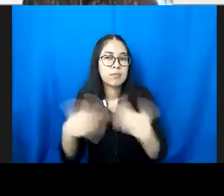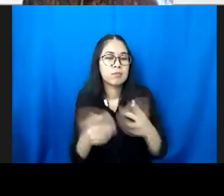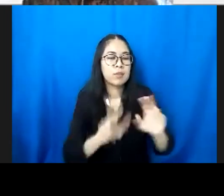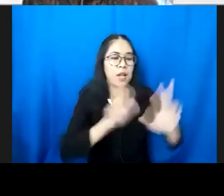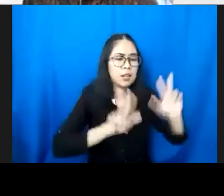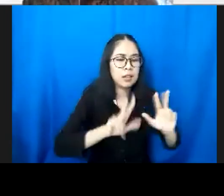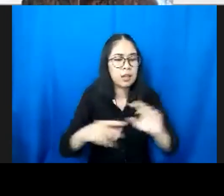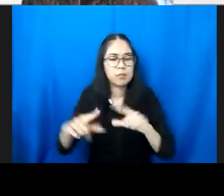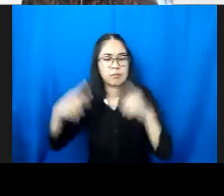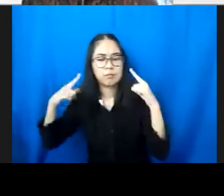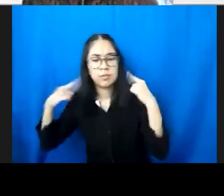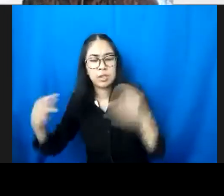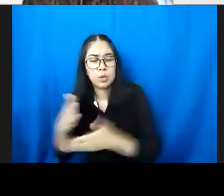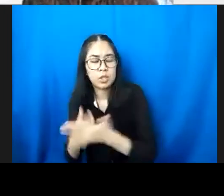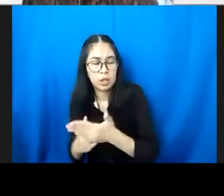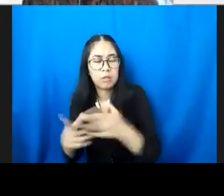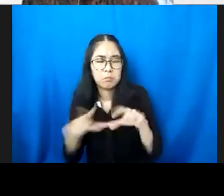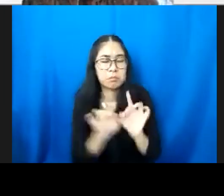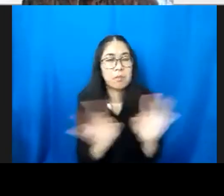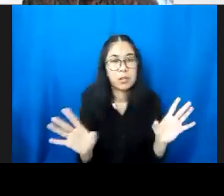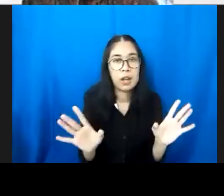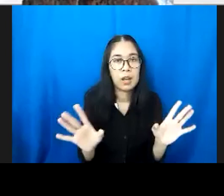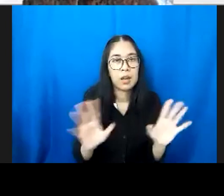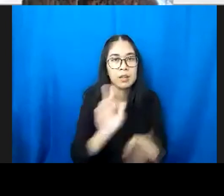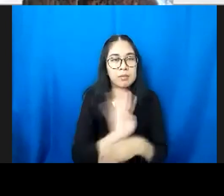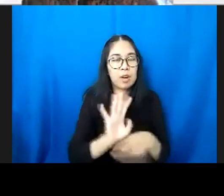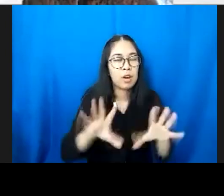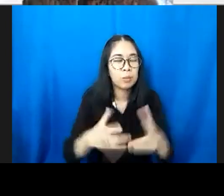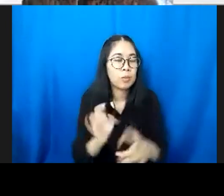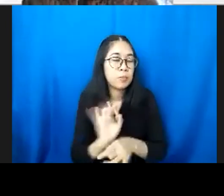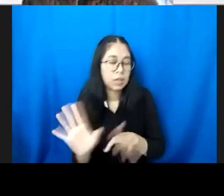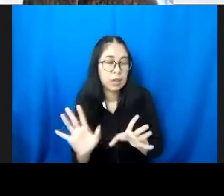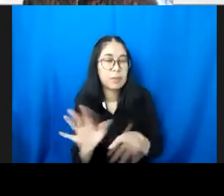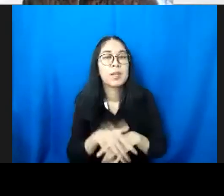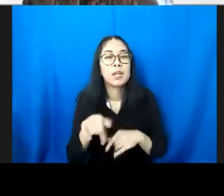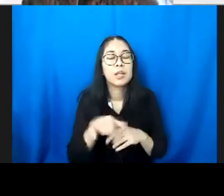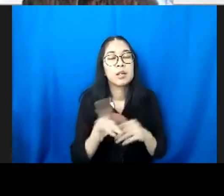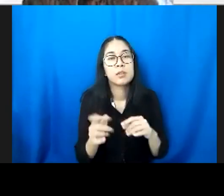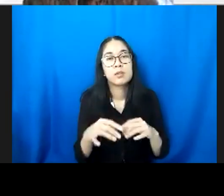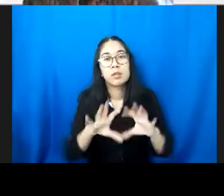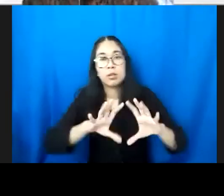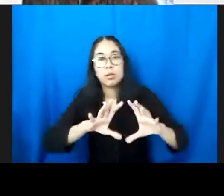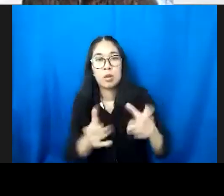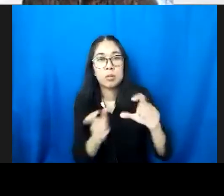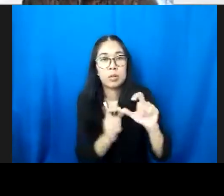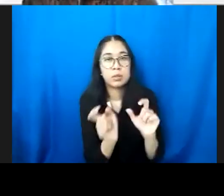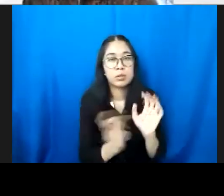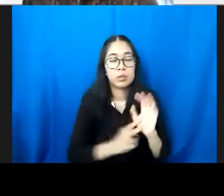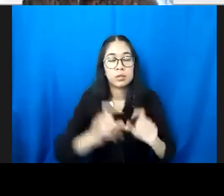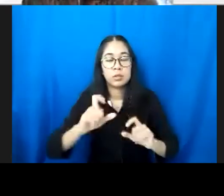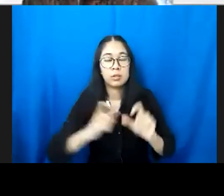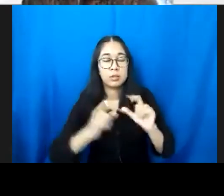tantangan bagi kepengurusan ya komite dari SAN CSE nasional, karena masing-masing